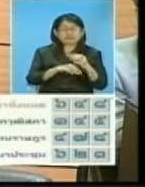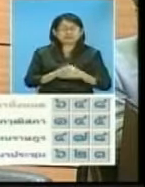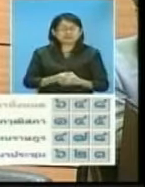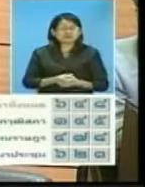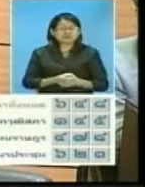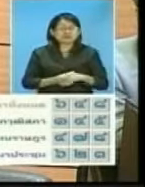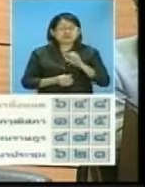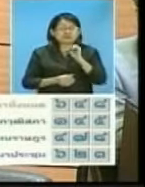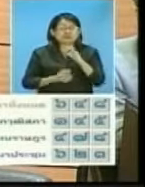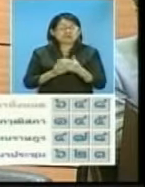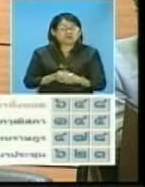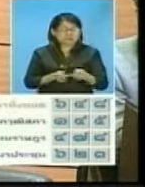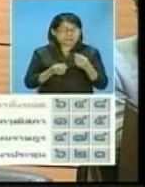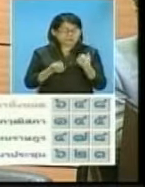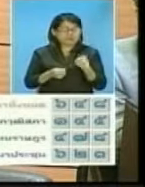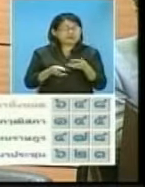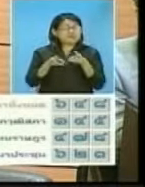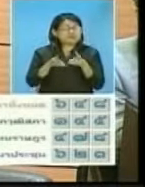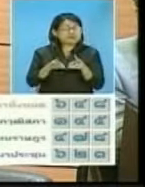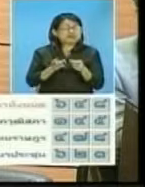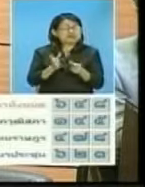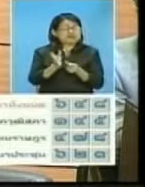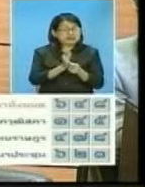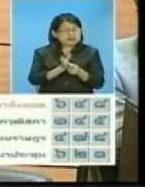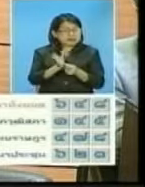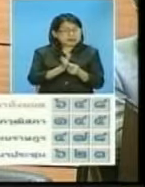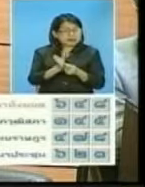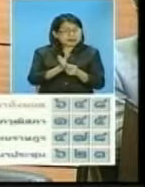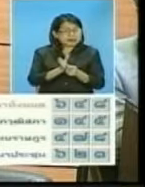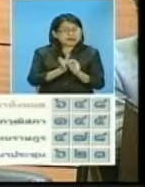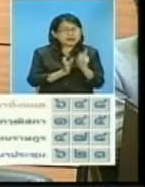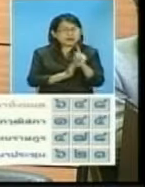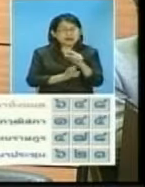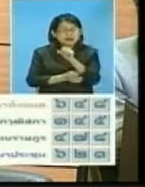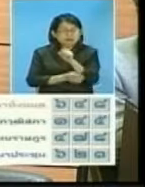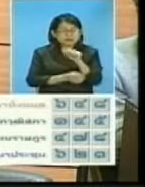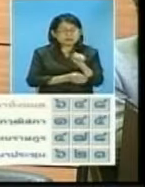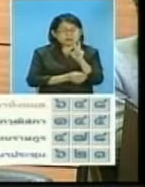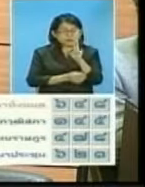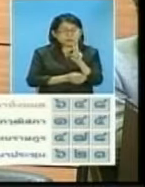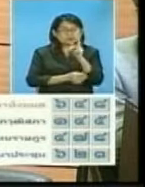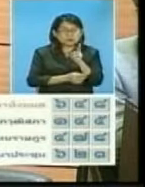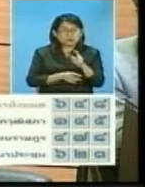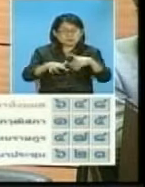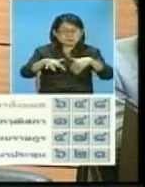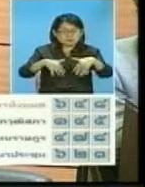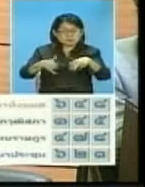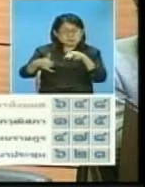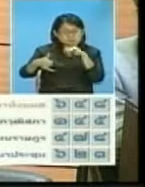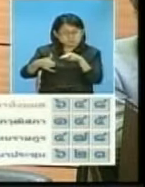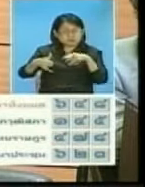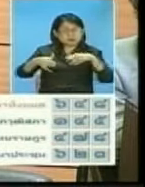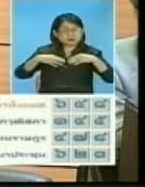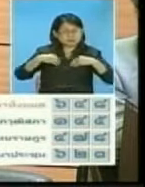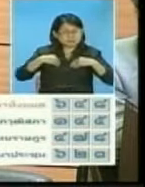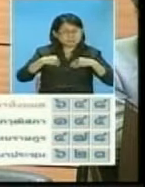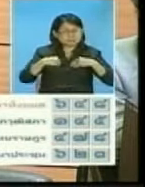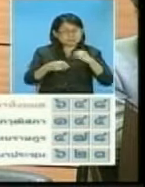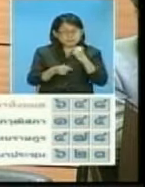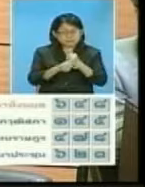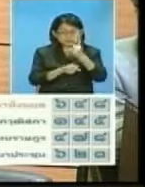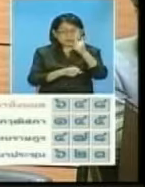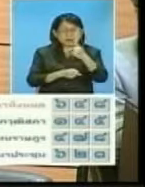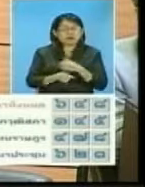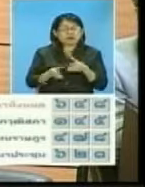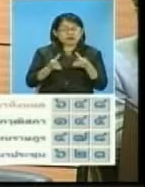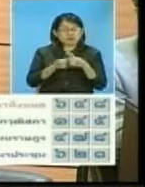อกนี่เป็นลู่ทางหนึ่งในการที่จะแก้ให้สสล.เนี่ยเกิดการยอมรับท่านประธานครับพวกกับผมทั้ง